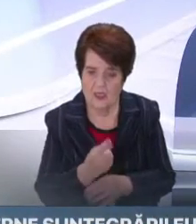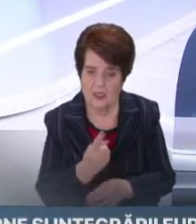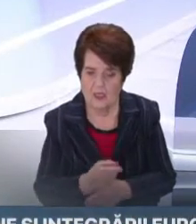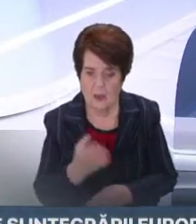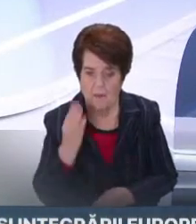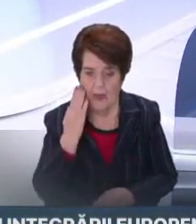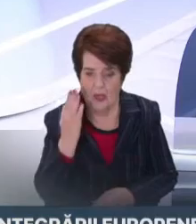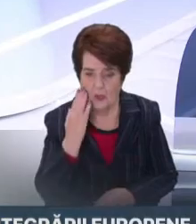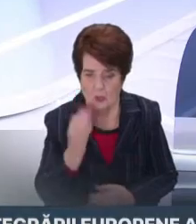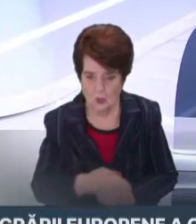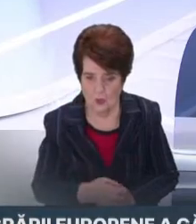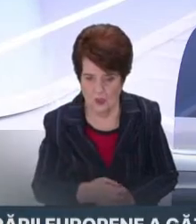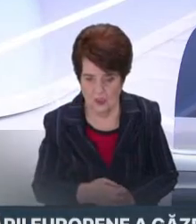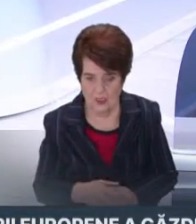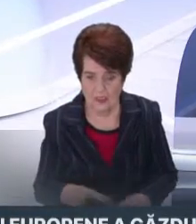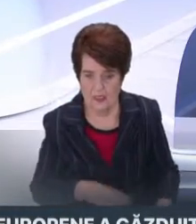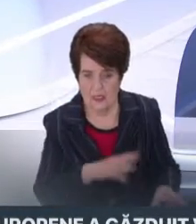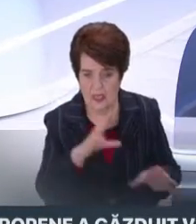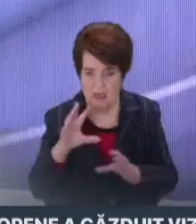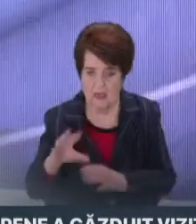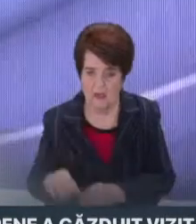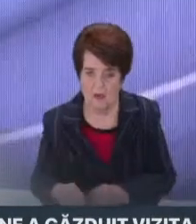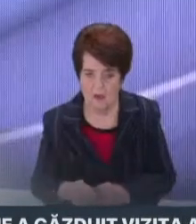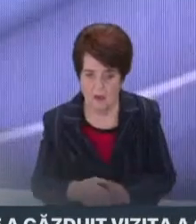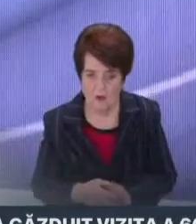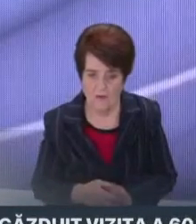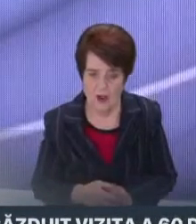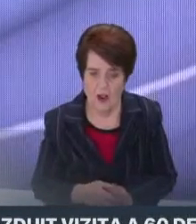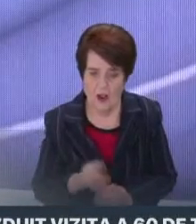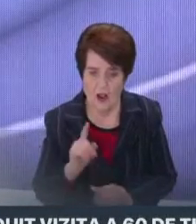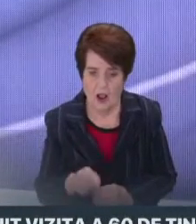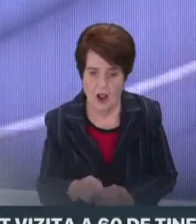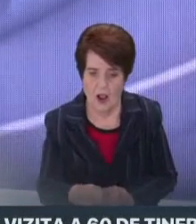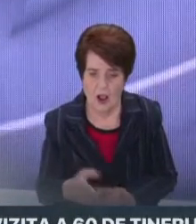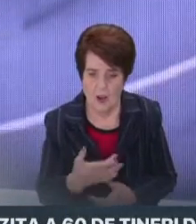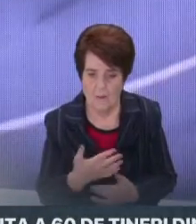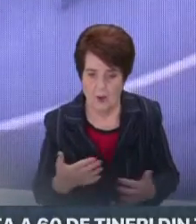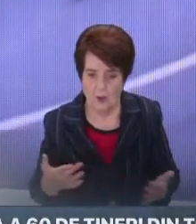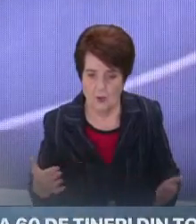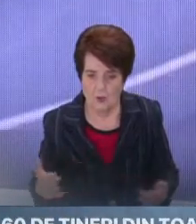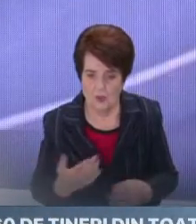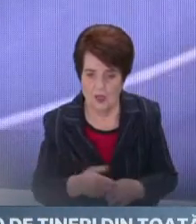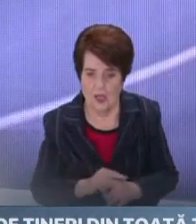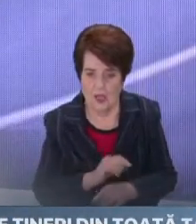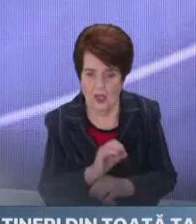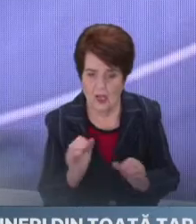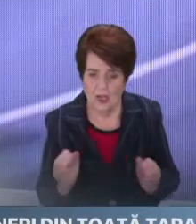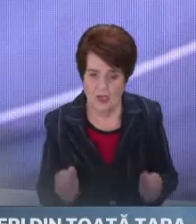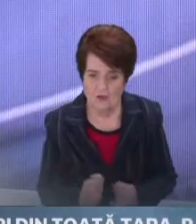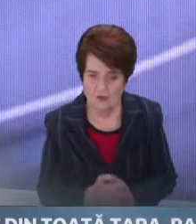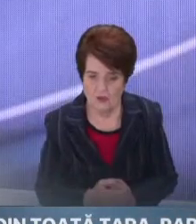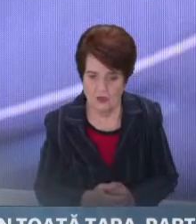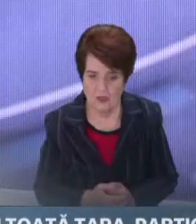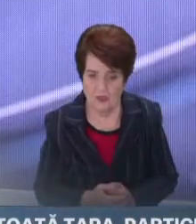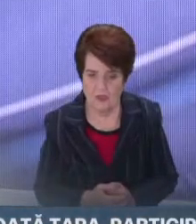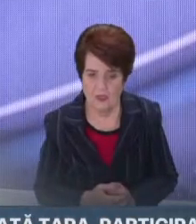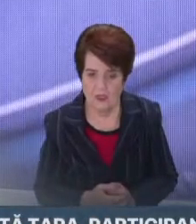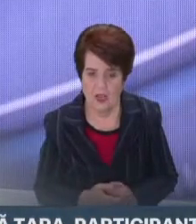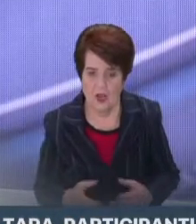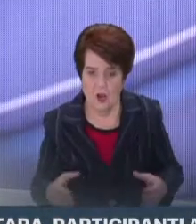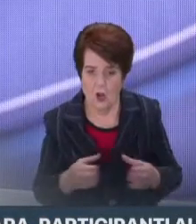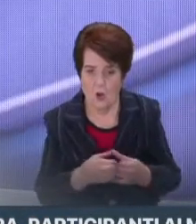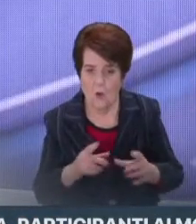Metoda de evacuare a produselor care sunt în urma răcirii este prin